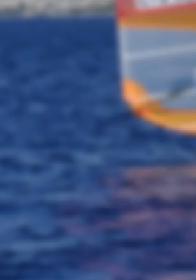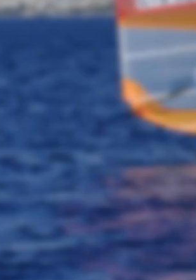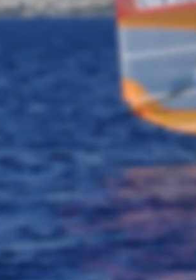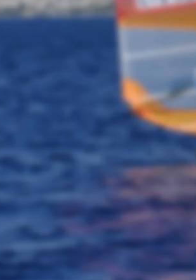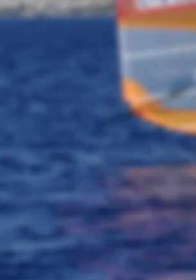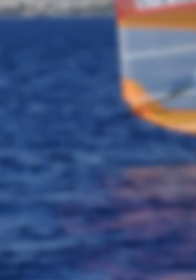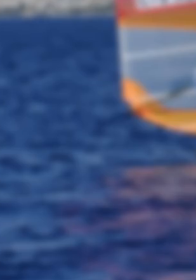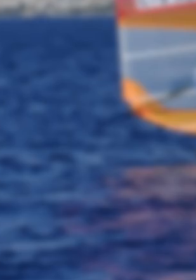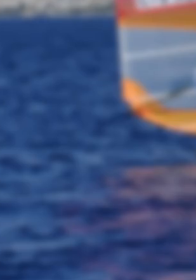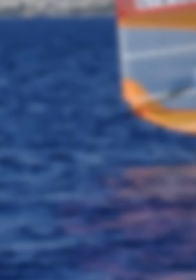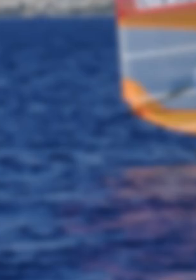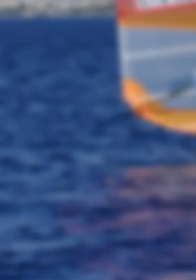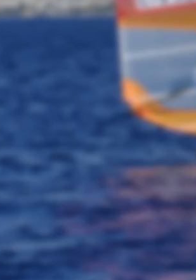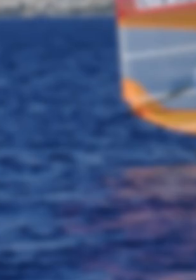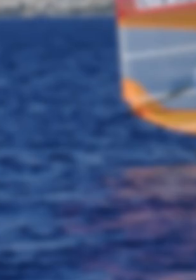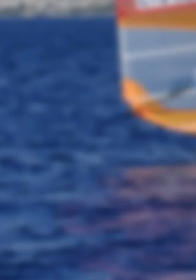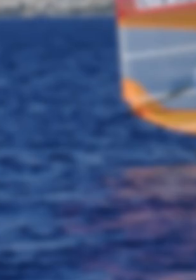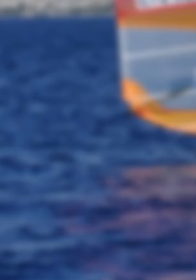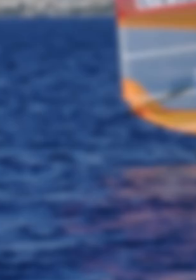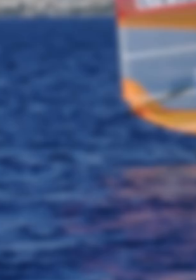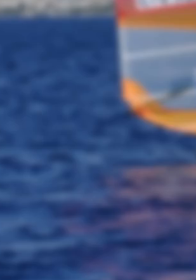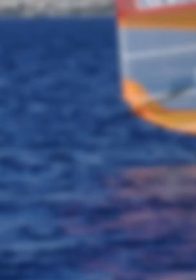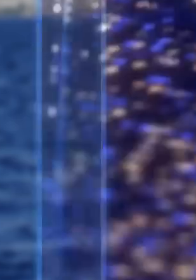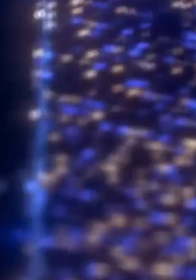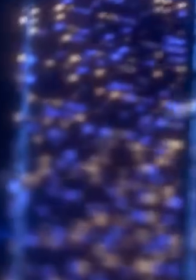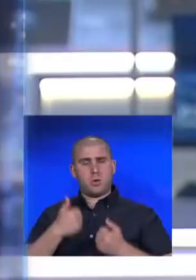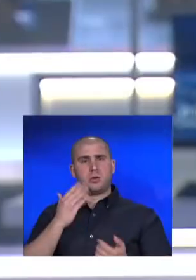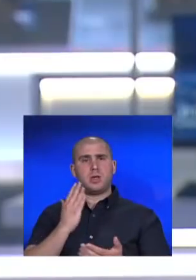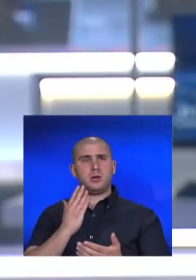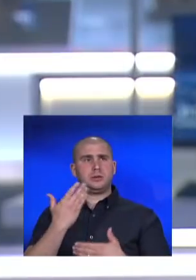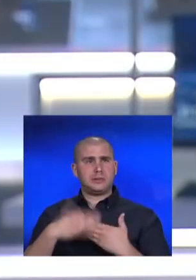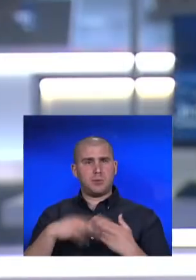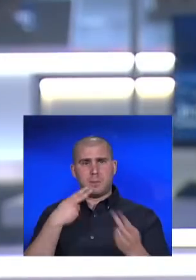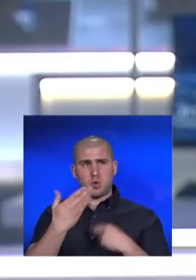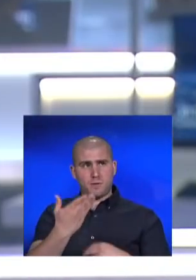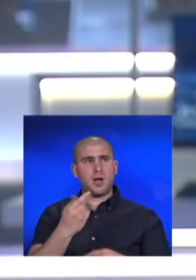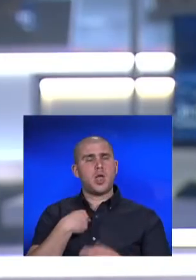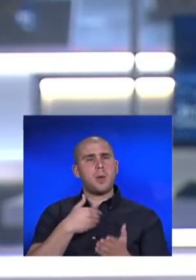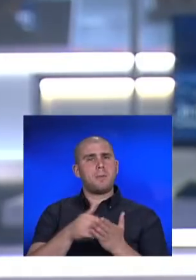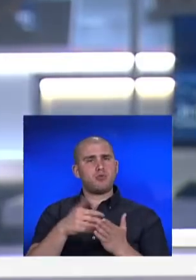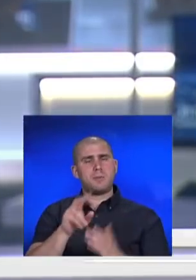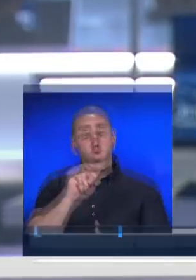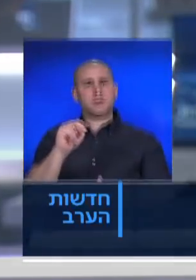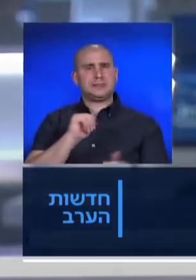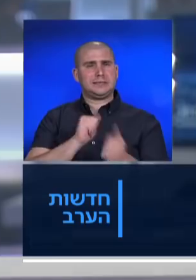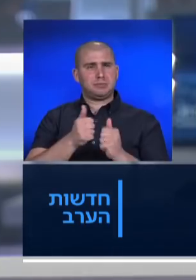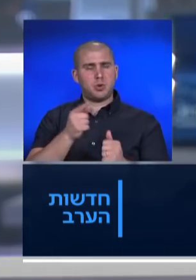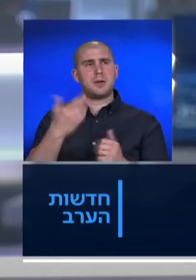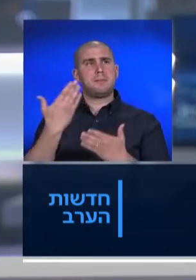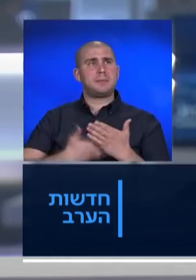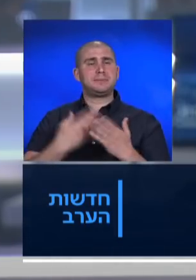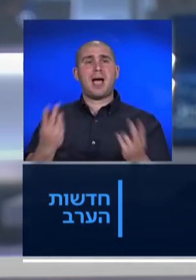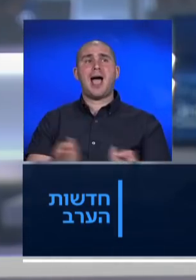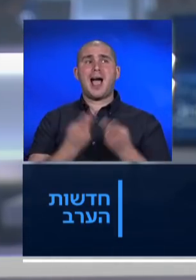הם אומרים, הסתרחה מאחור בתחרות הזאת עד כאן. התגובה, ואנחנו ממשיכים בענייני ספורט, במסמך ההקלות